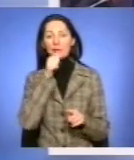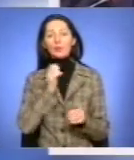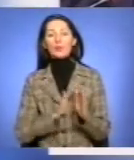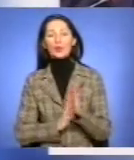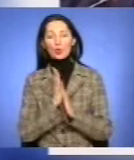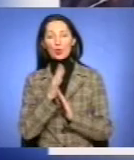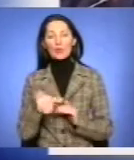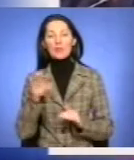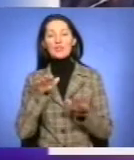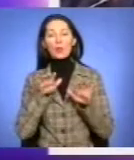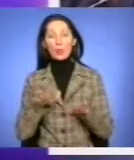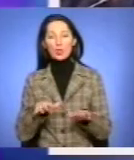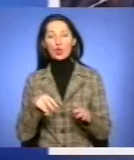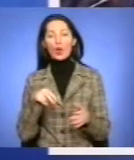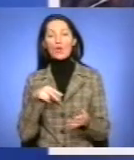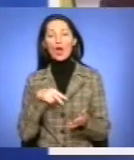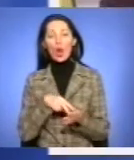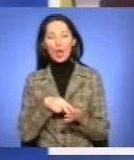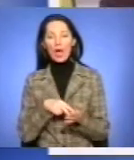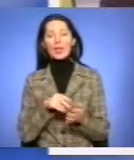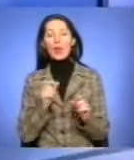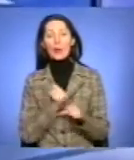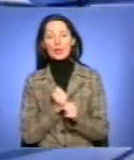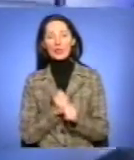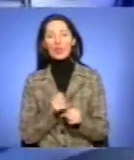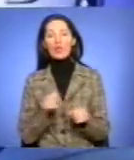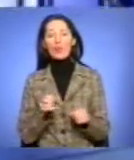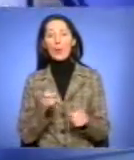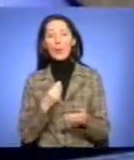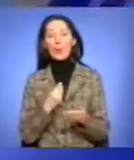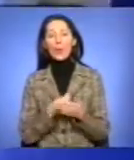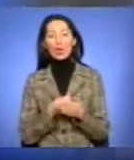зростуть усі посадові оклади працівників бюджетної сфери.